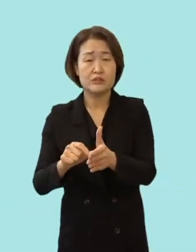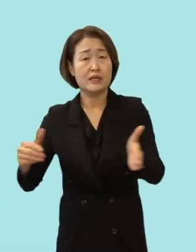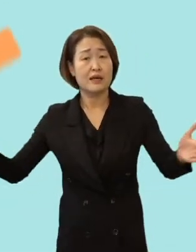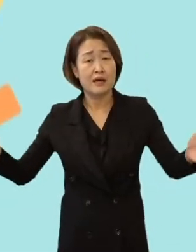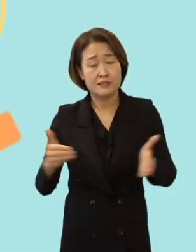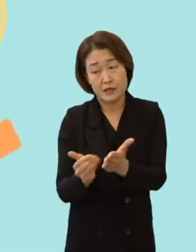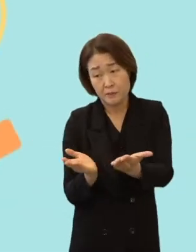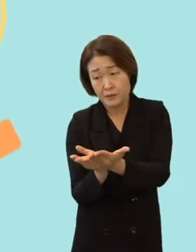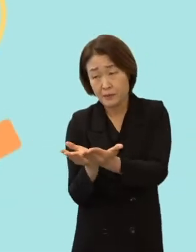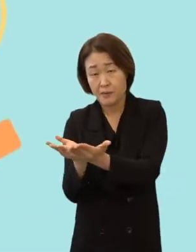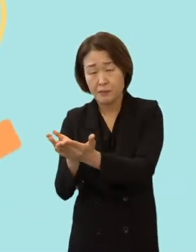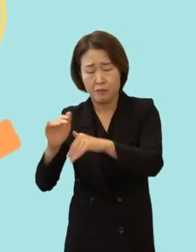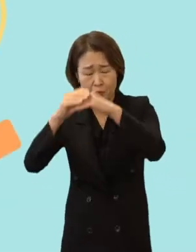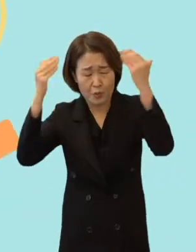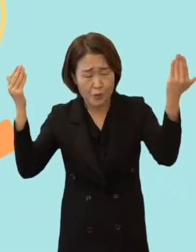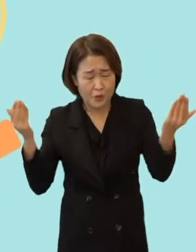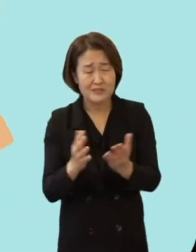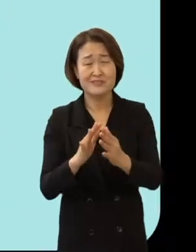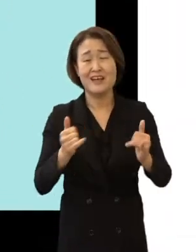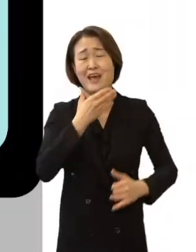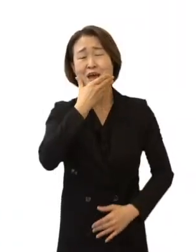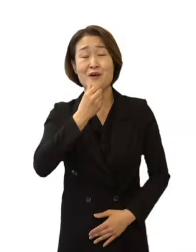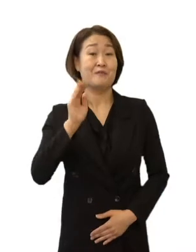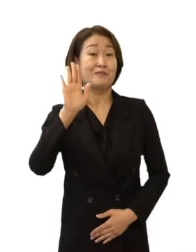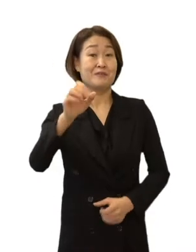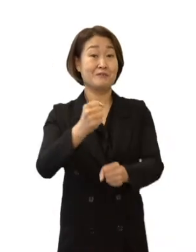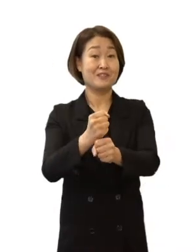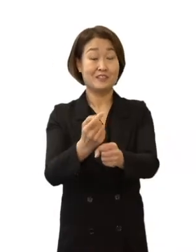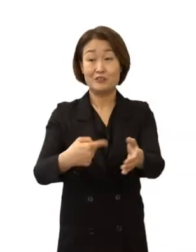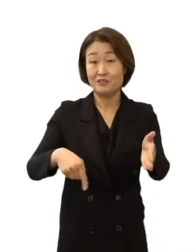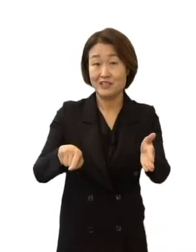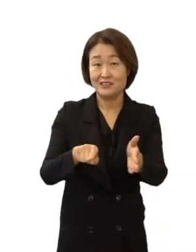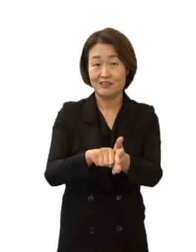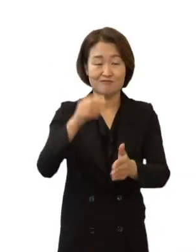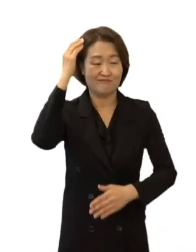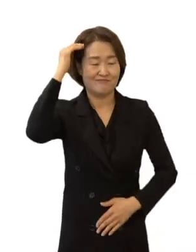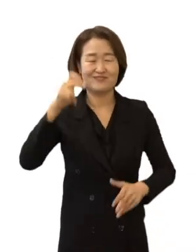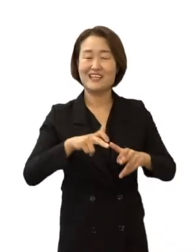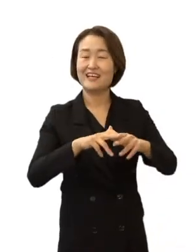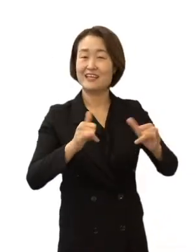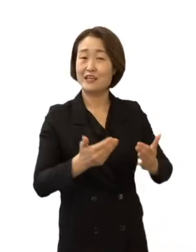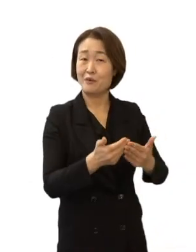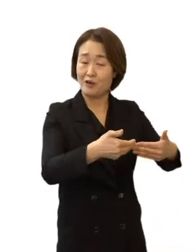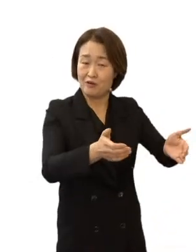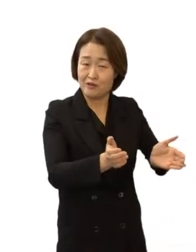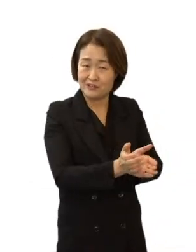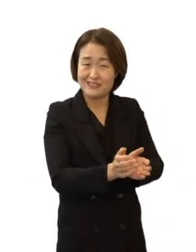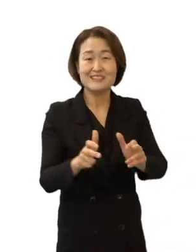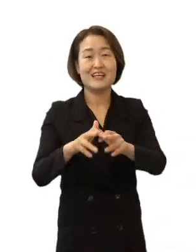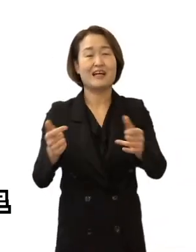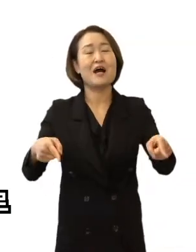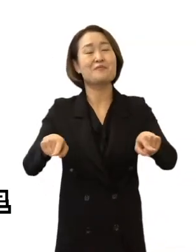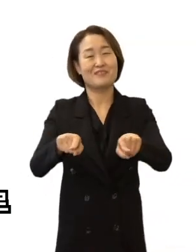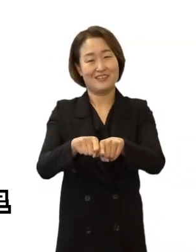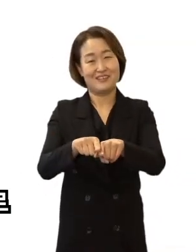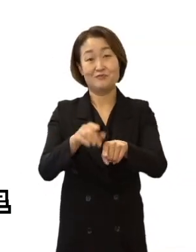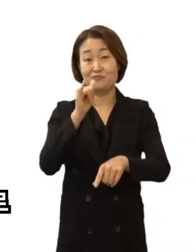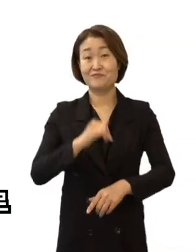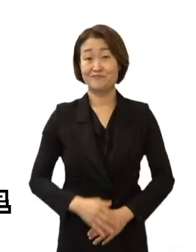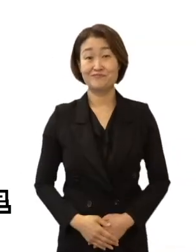지원이 닿고 모든 사람들이 행복한 미래를 만들기 위해 한국장애인개발원은 언제나 장애인의 곁에 있습니다.